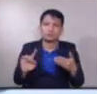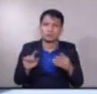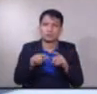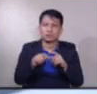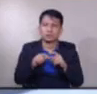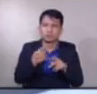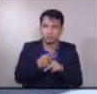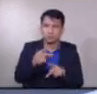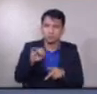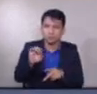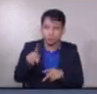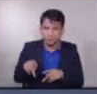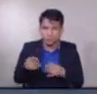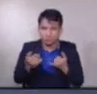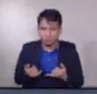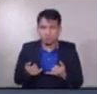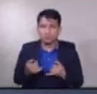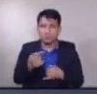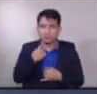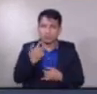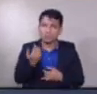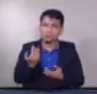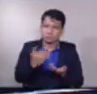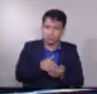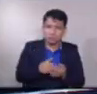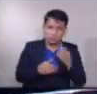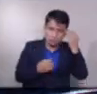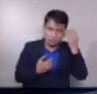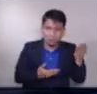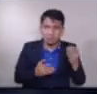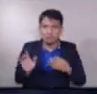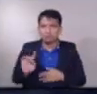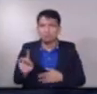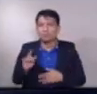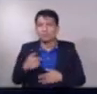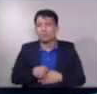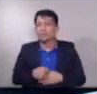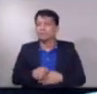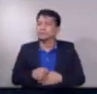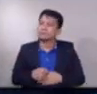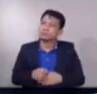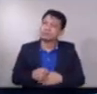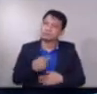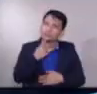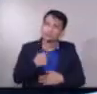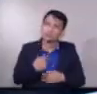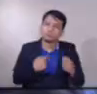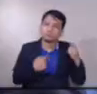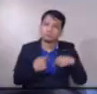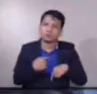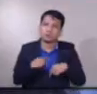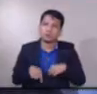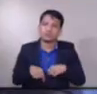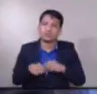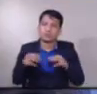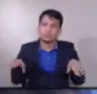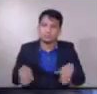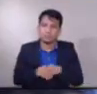tribe from saying again na teka, iba yung aming customs. Okay, for example, ma'am, I give you an example, yung marriage